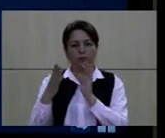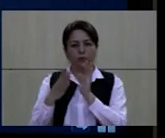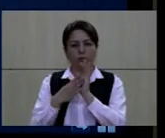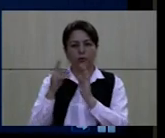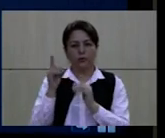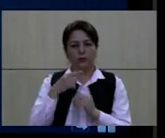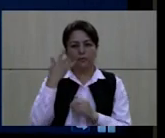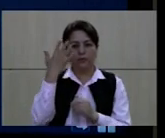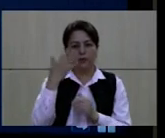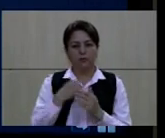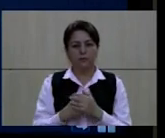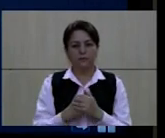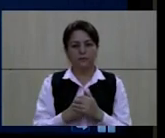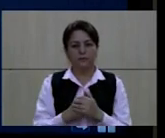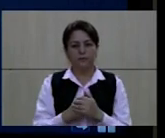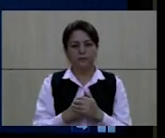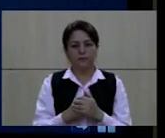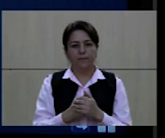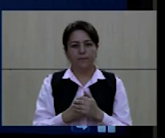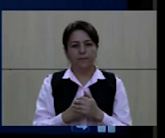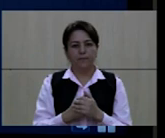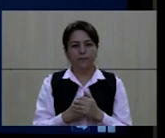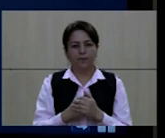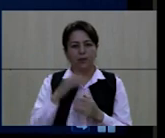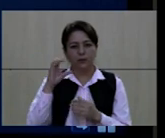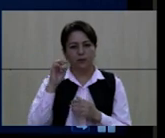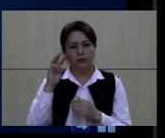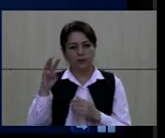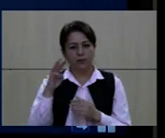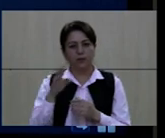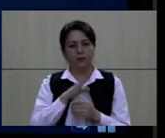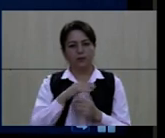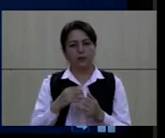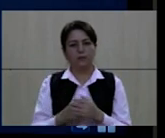12.9 dan 5 sm ekan.